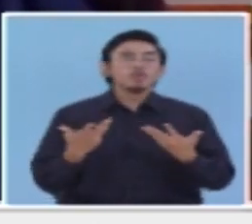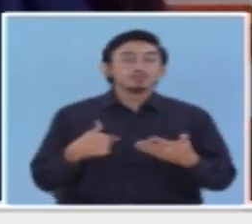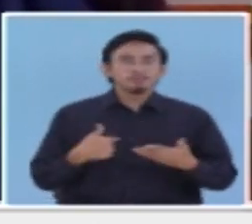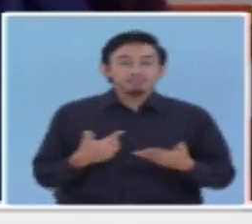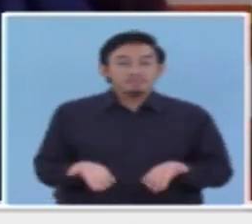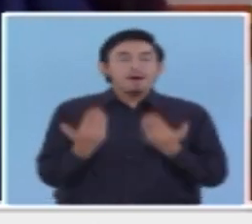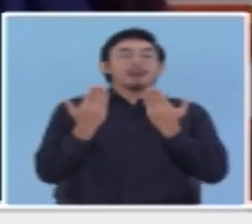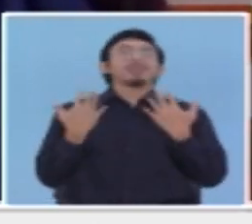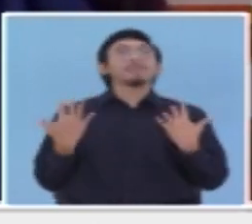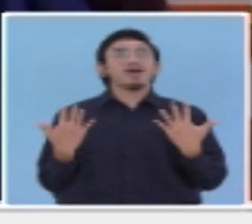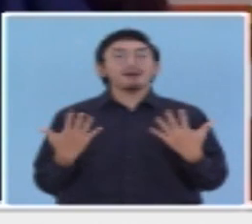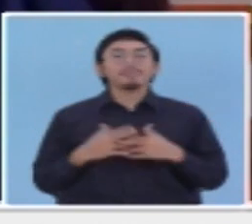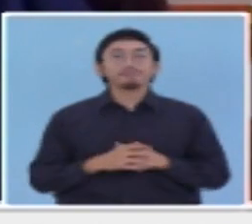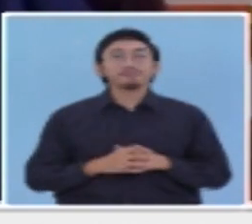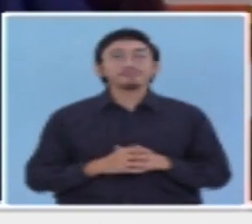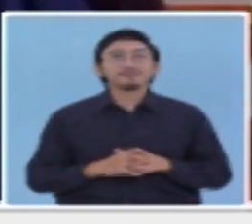apa?